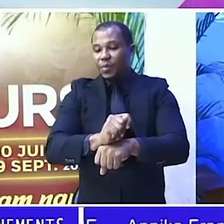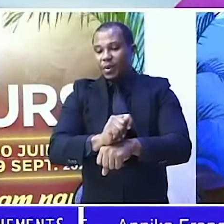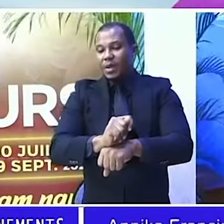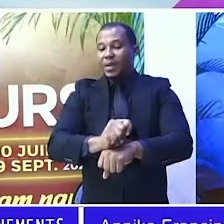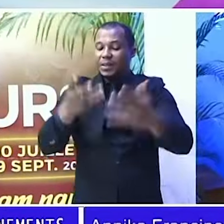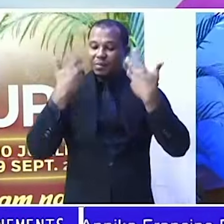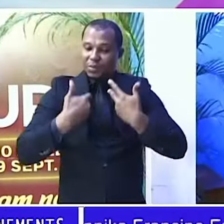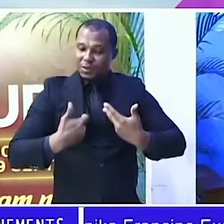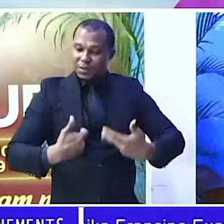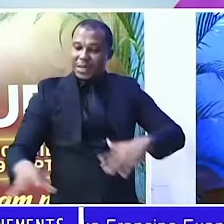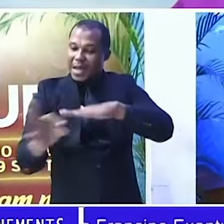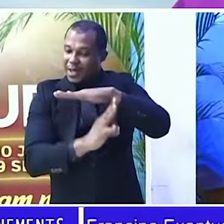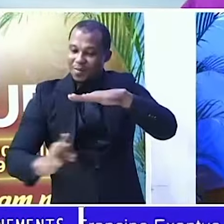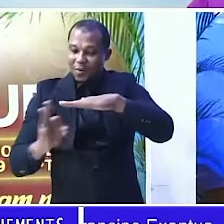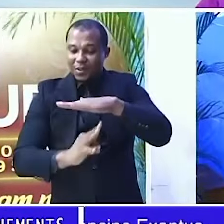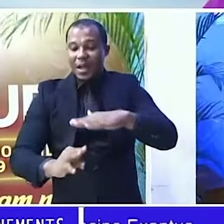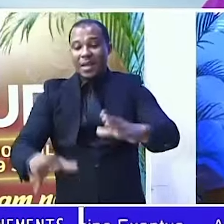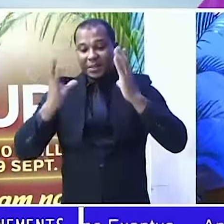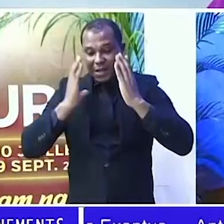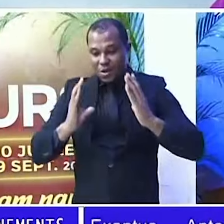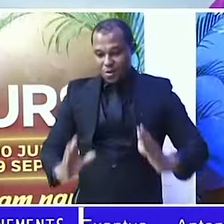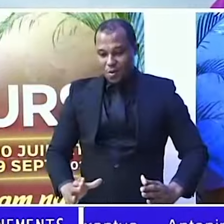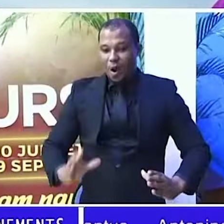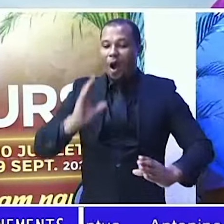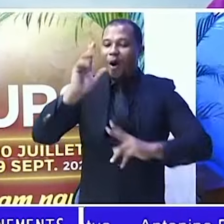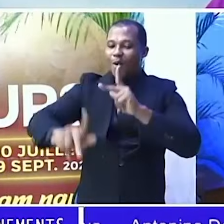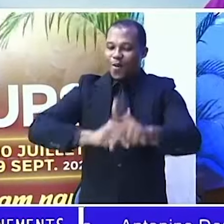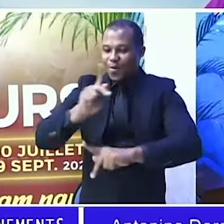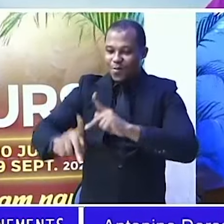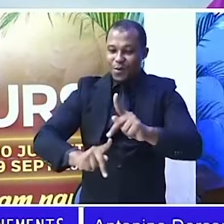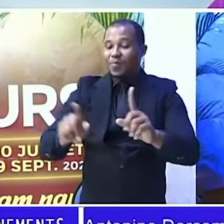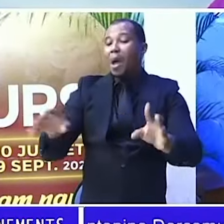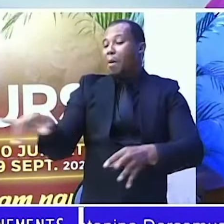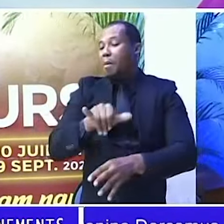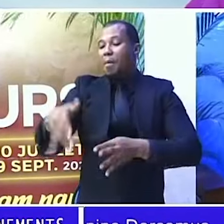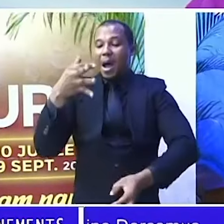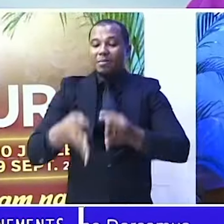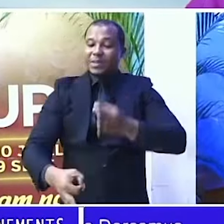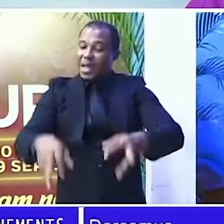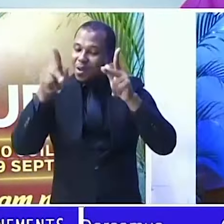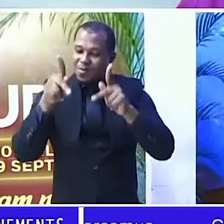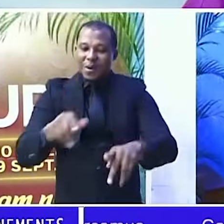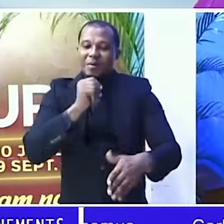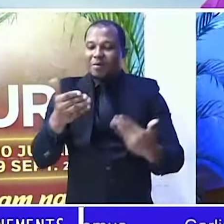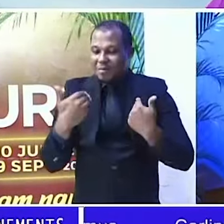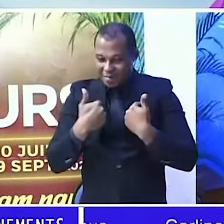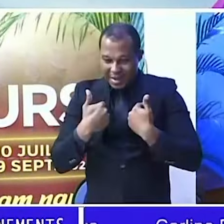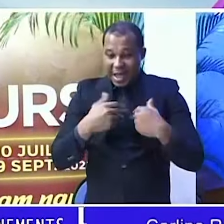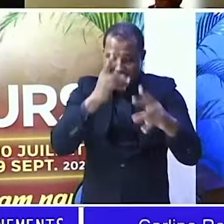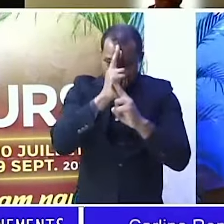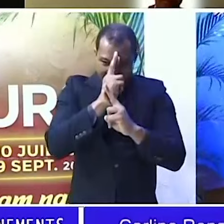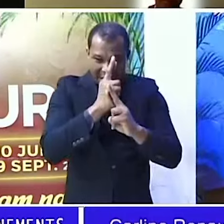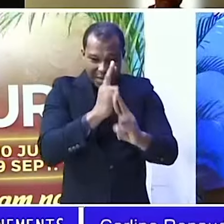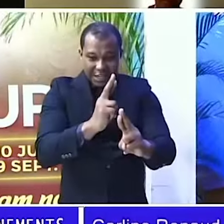Ça veut dire, même si nous n'avons pas gagné un total respect pour